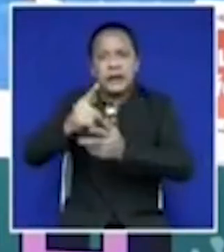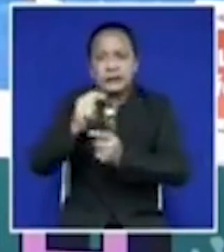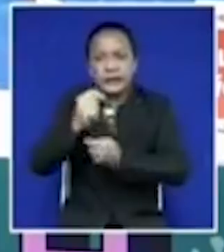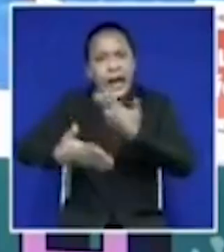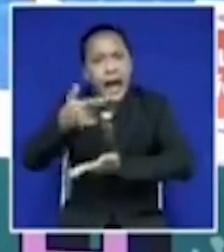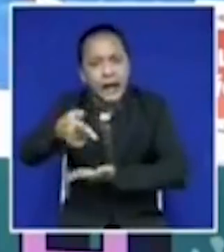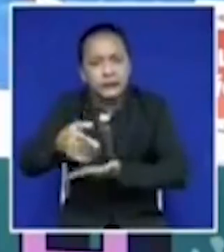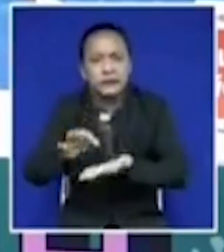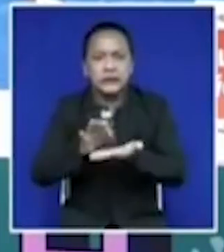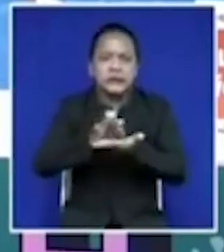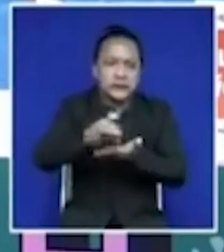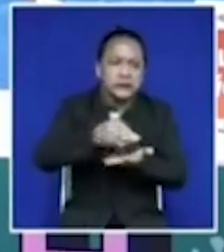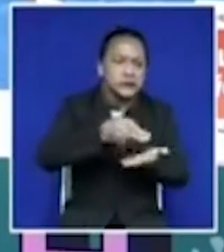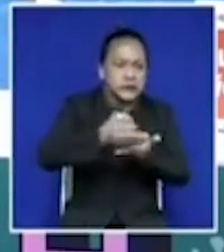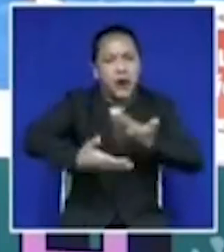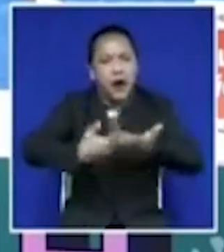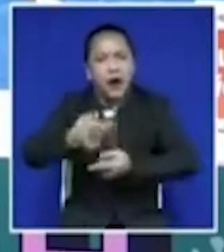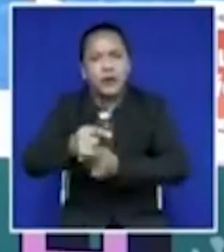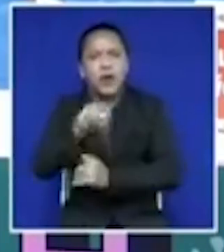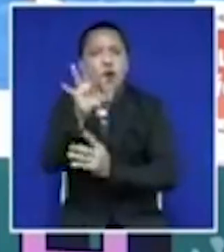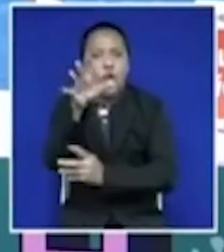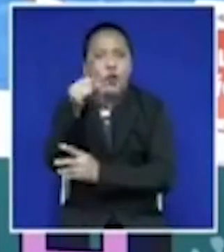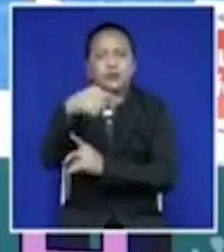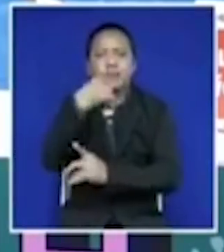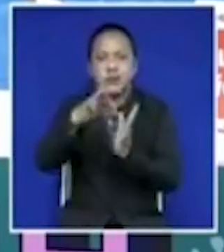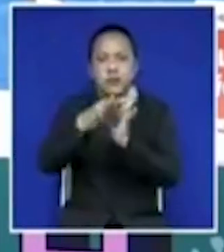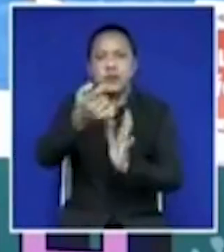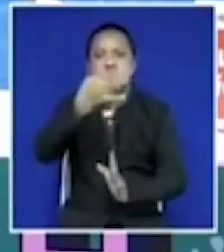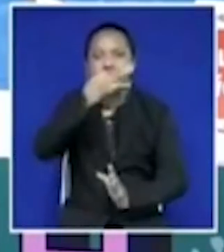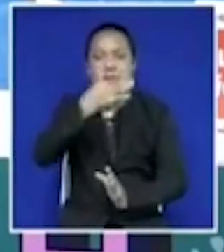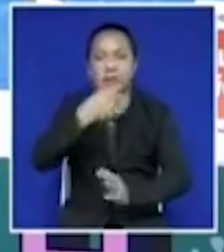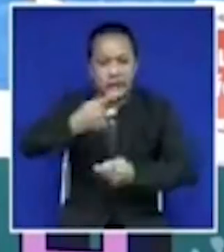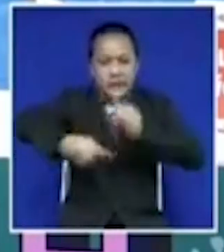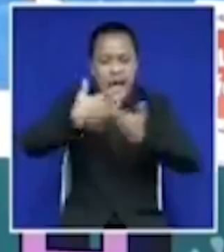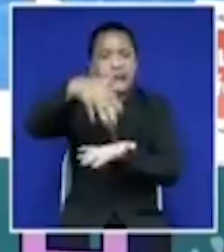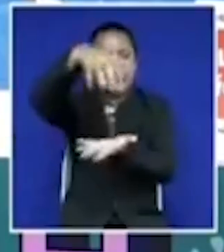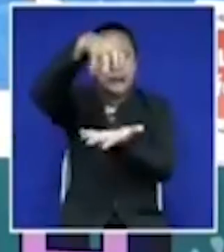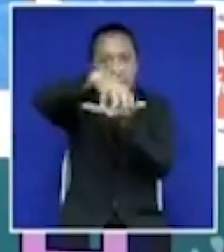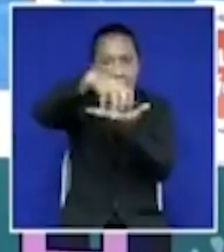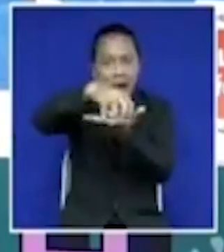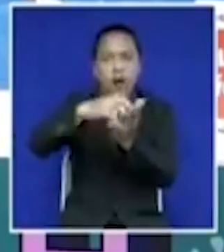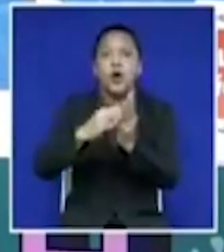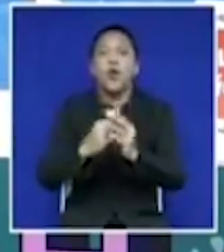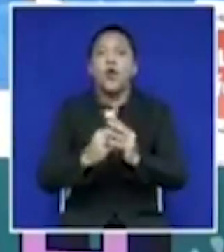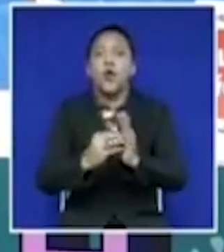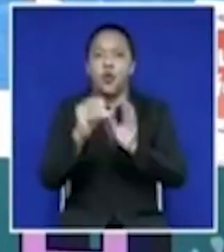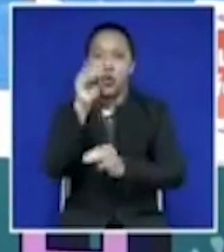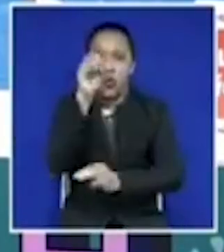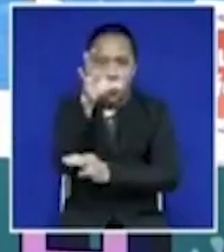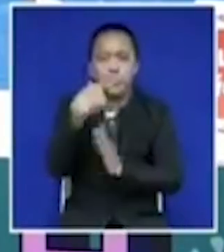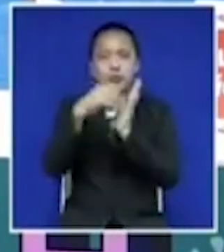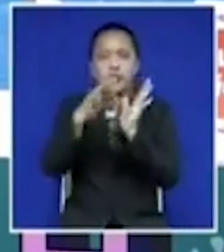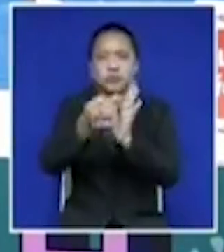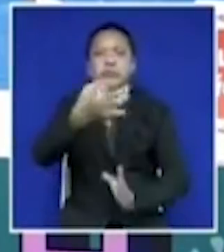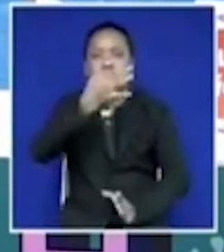ดไปตลาดแพกุ้งที่ว่านี่นะครับตอนนี้เขาใช้คำว่าเป็นตลาดกลางกุ้งที่สมุทรสาครนี้นะ